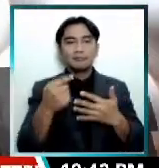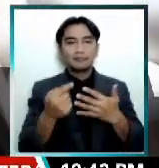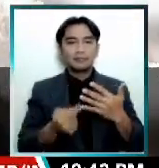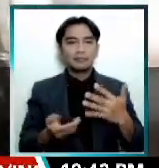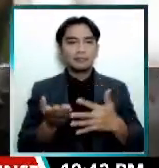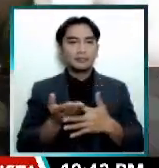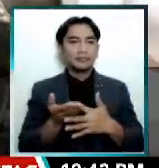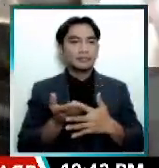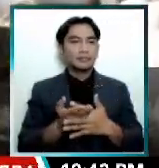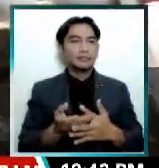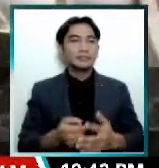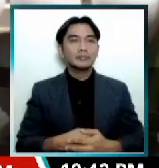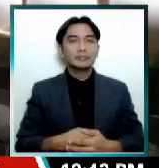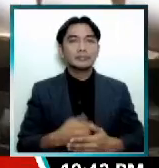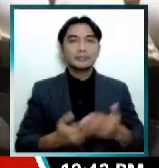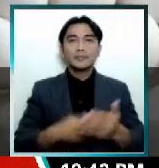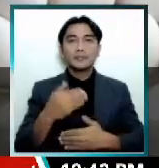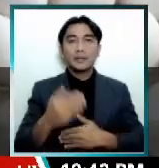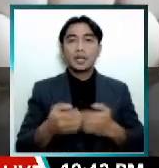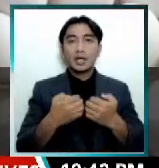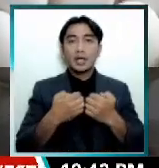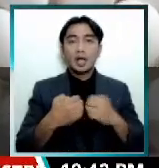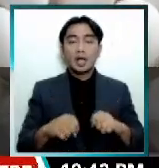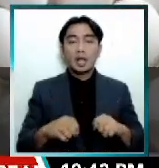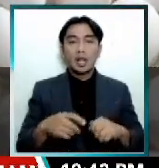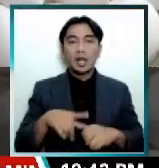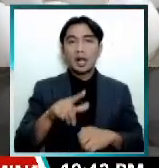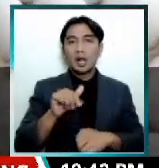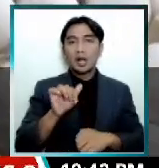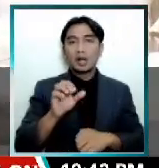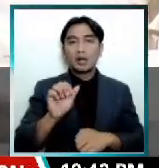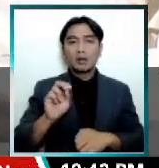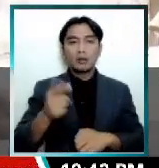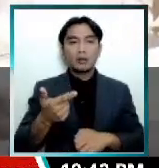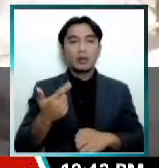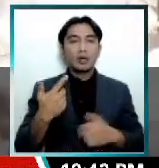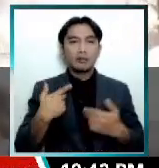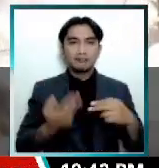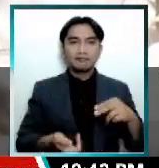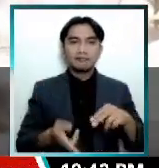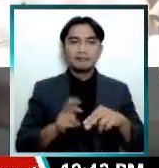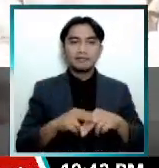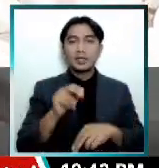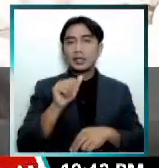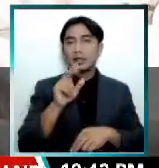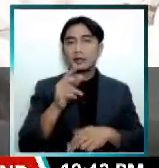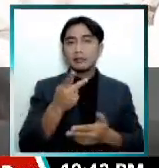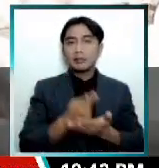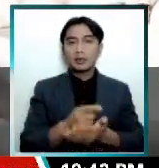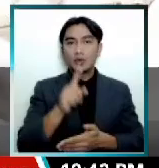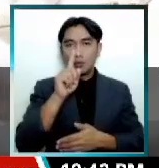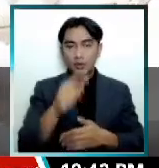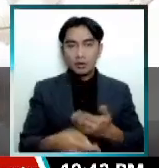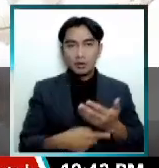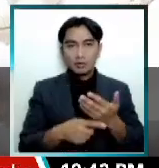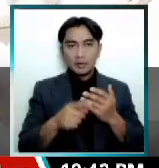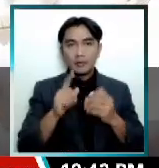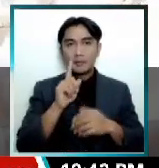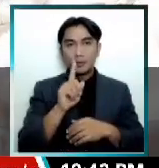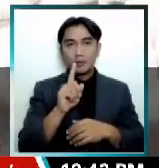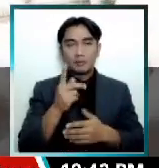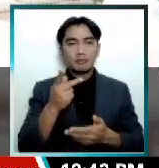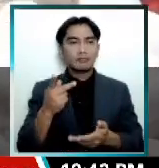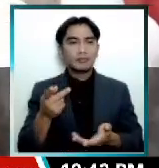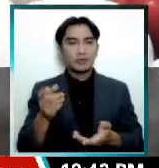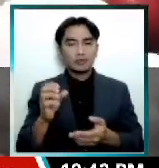Presyo ng itlog sa Lawag City umakyat na sa 13 pesos kada piraso. Ayon sa mga nagtitinda, biglang